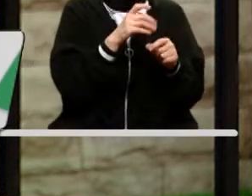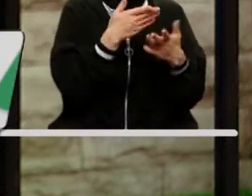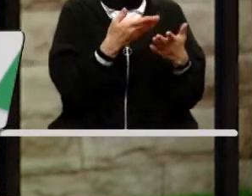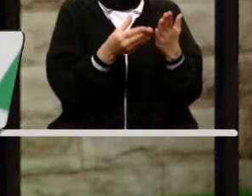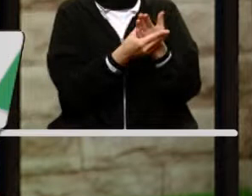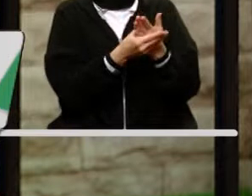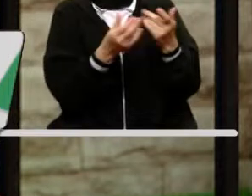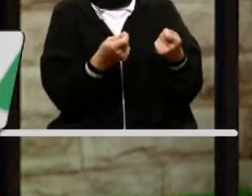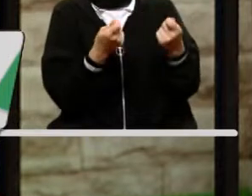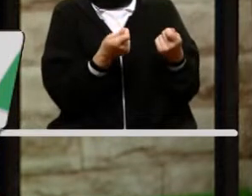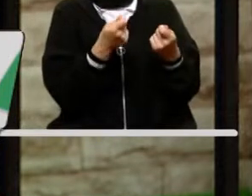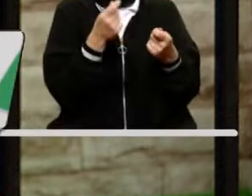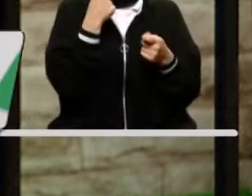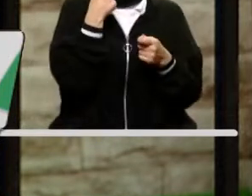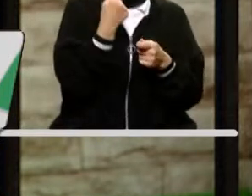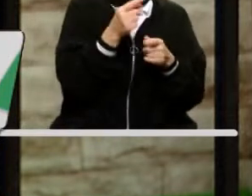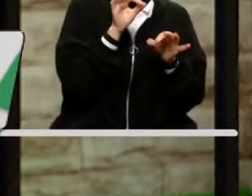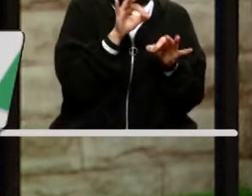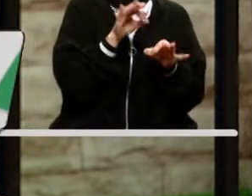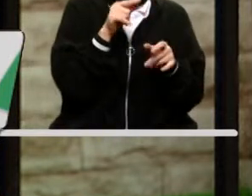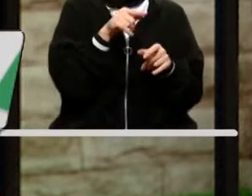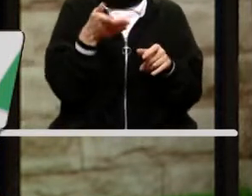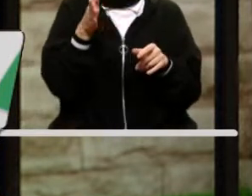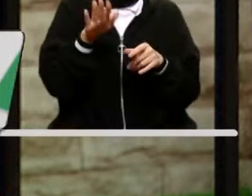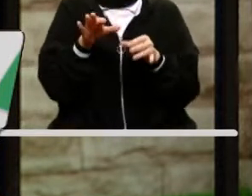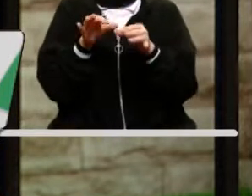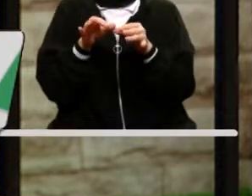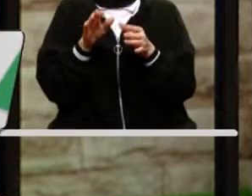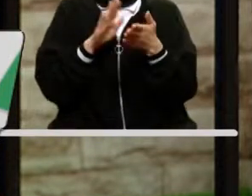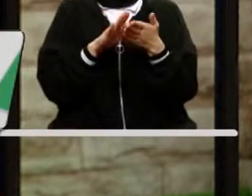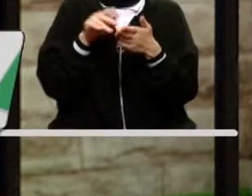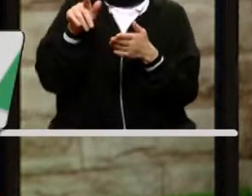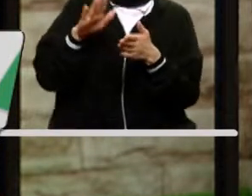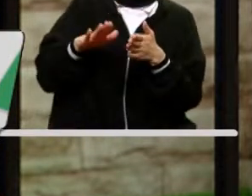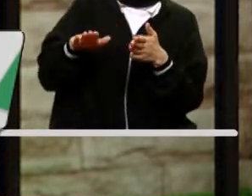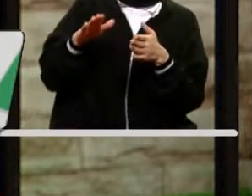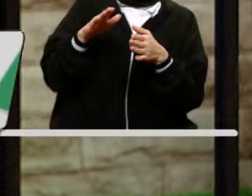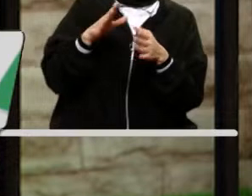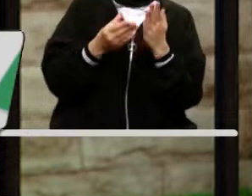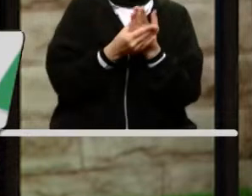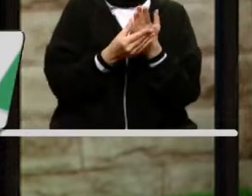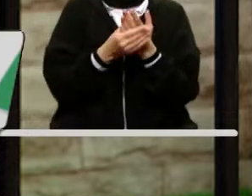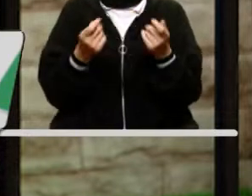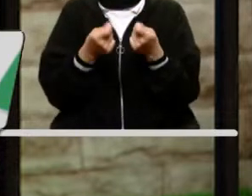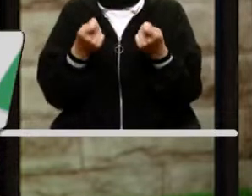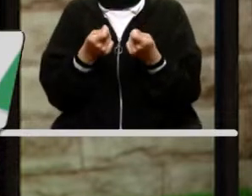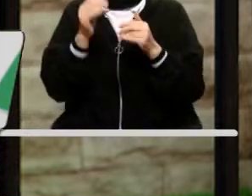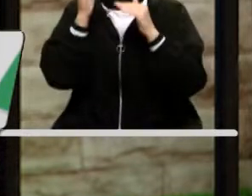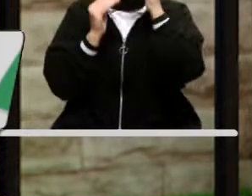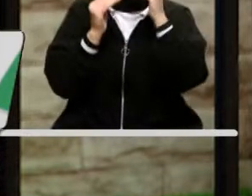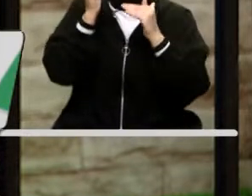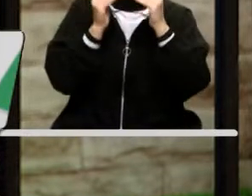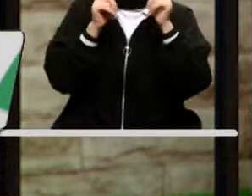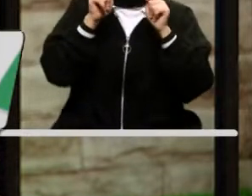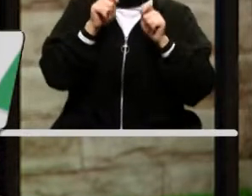çalışıyor diyerek, örnekleyerek çocuğu böyle zorlayarak çalıştırma yöntemimiz, çocuk da her zaman hüsran olmuştur ve olacaktır ve